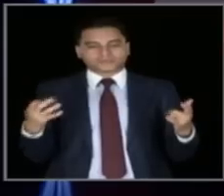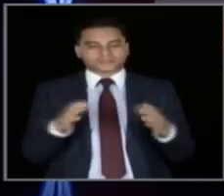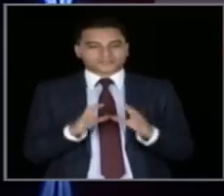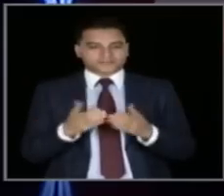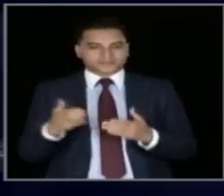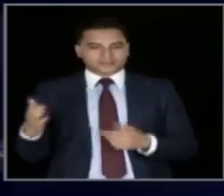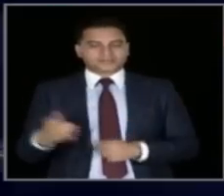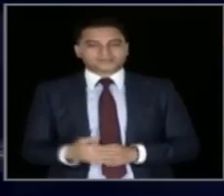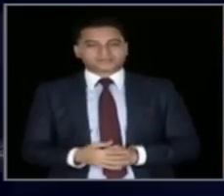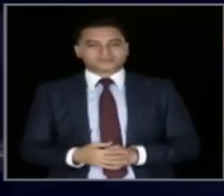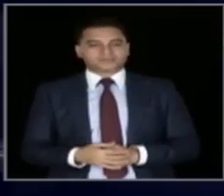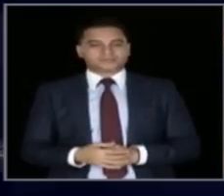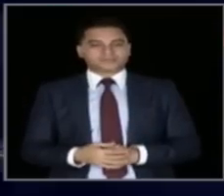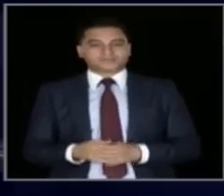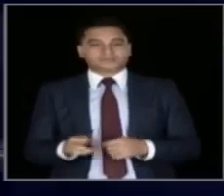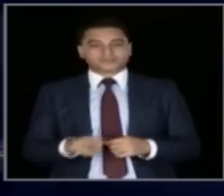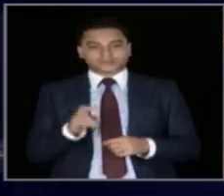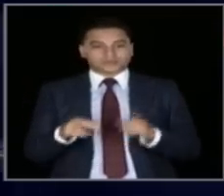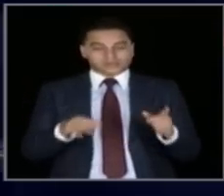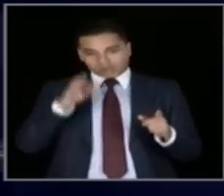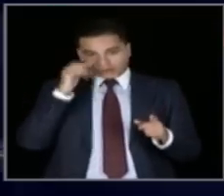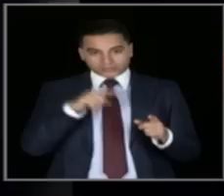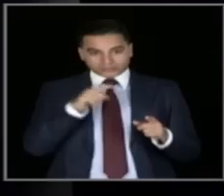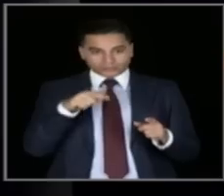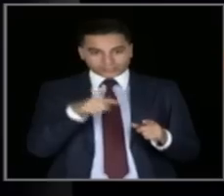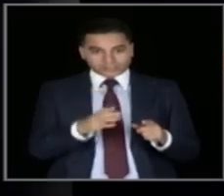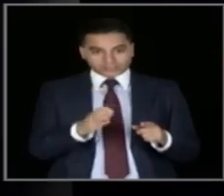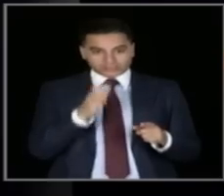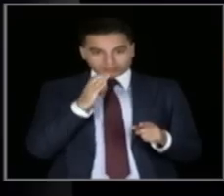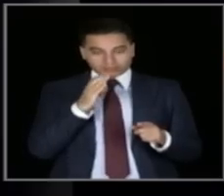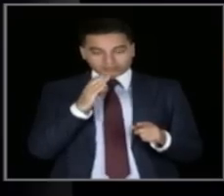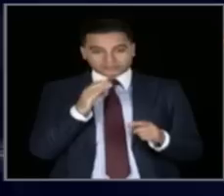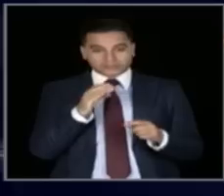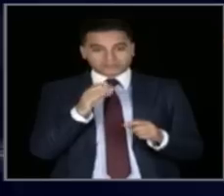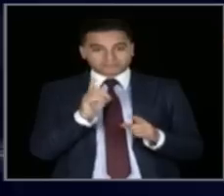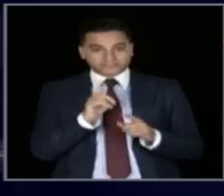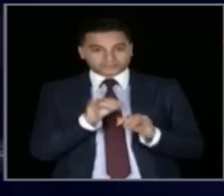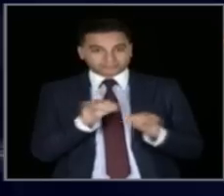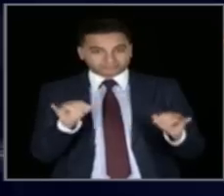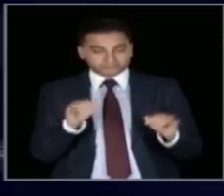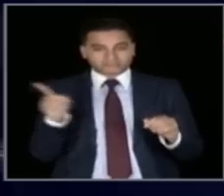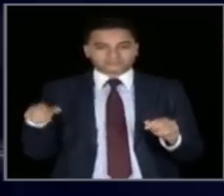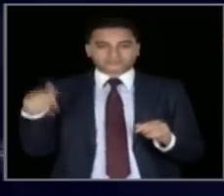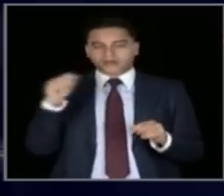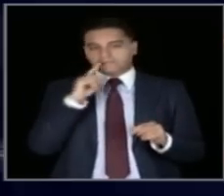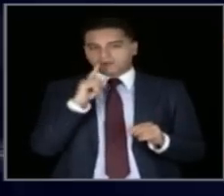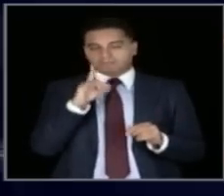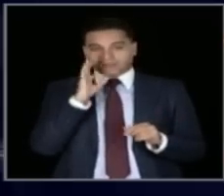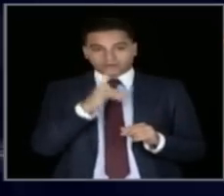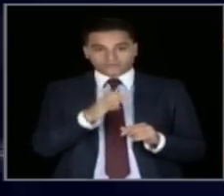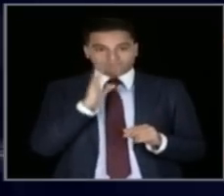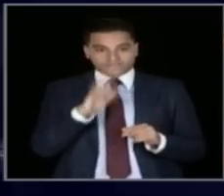135 العراب. الهكسوس لو السؤال اللي جاي طار منكو المباراة اتحسنت. ان